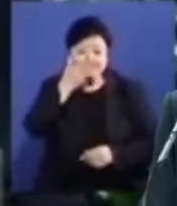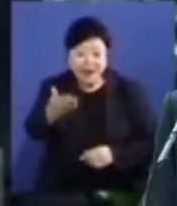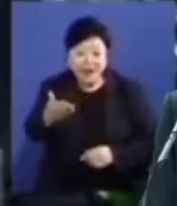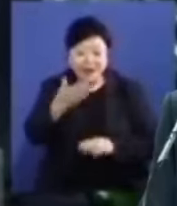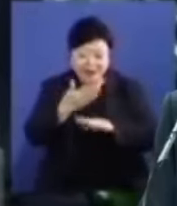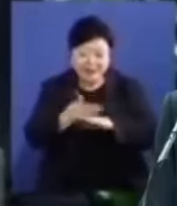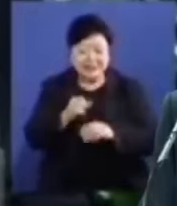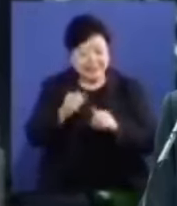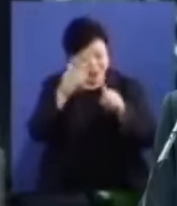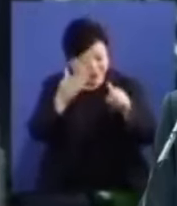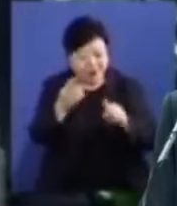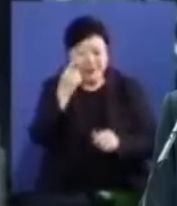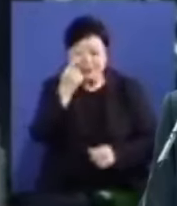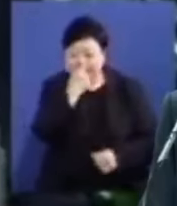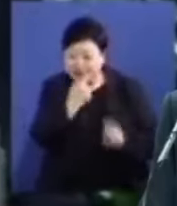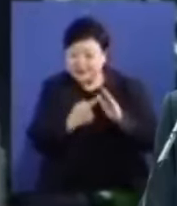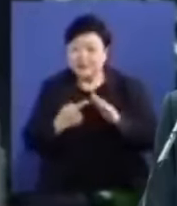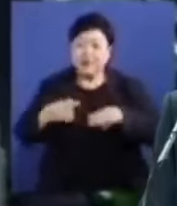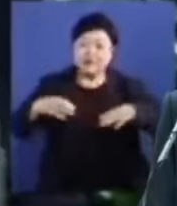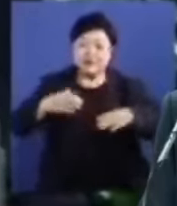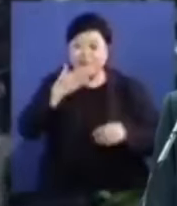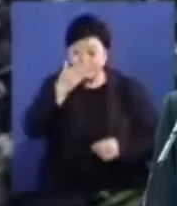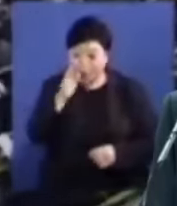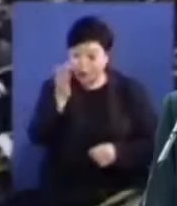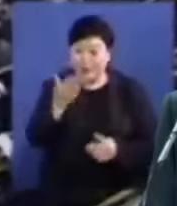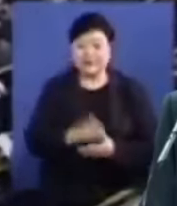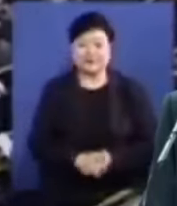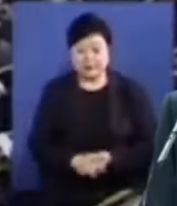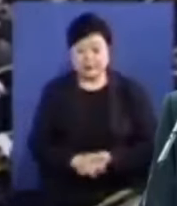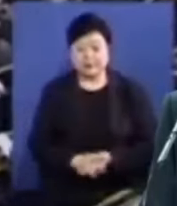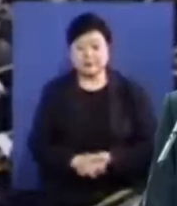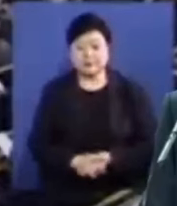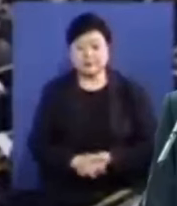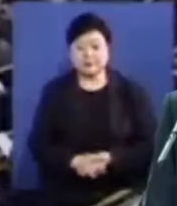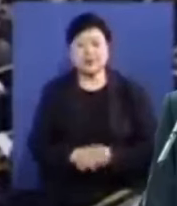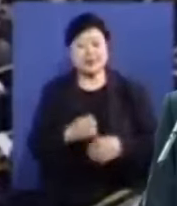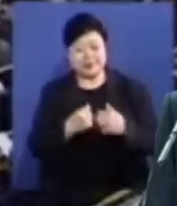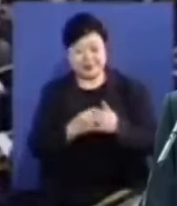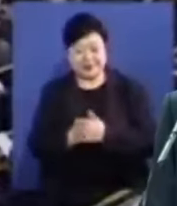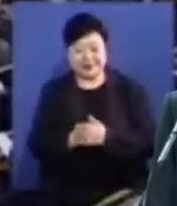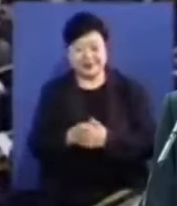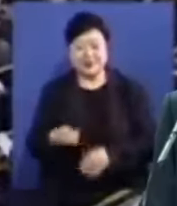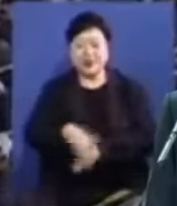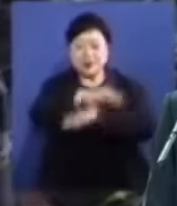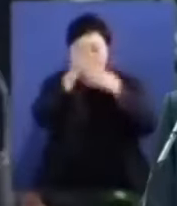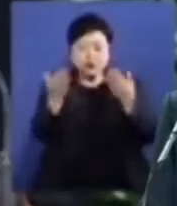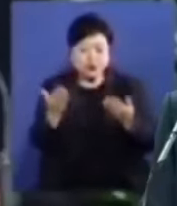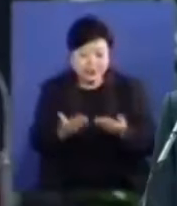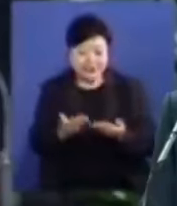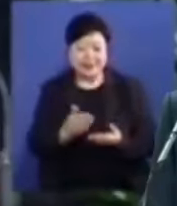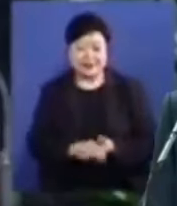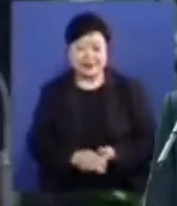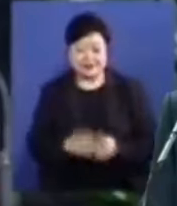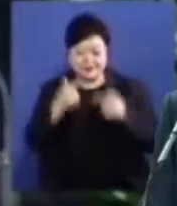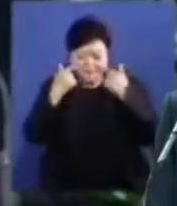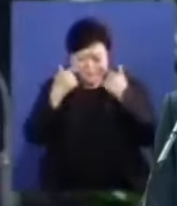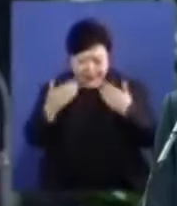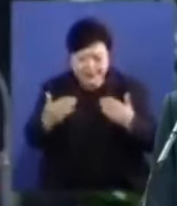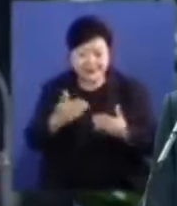다른 사람들에게 자랑도 할 수 있는 것입니다. 그러므로 모든 일에는